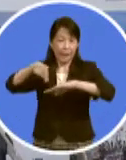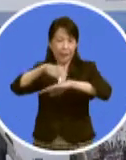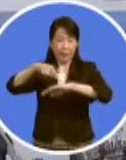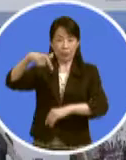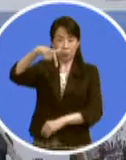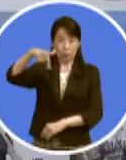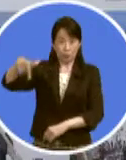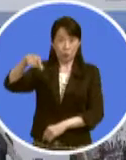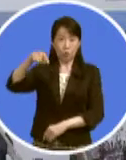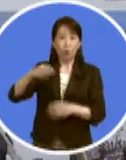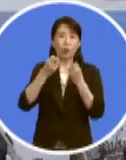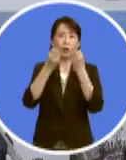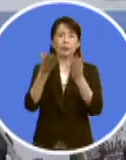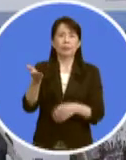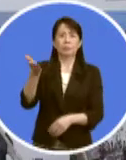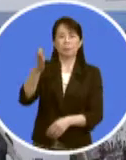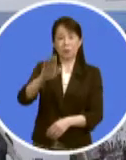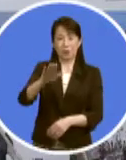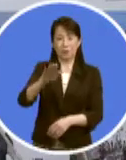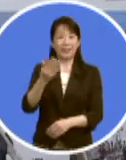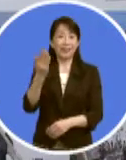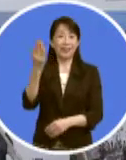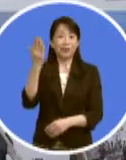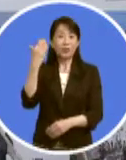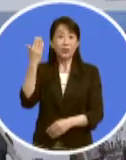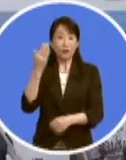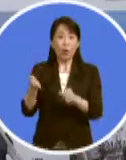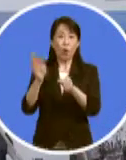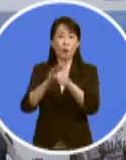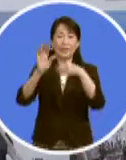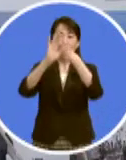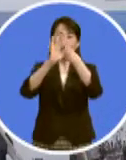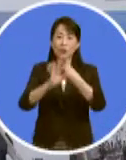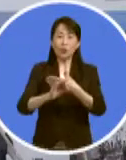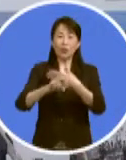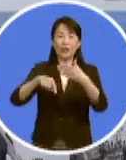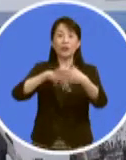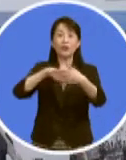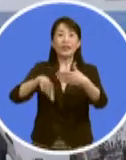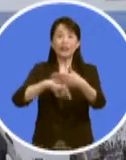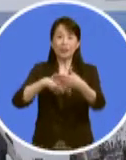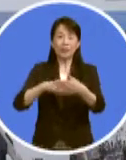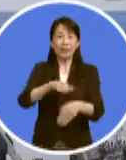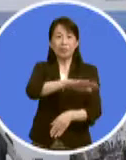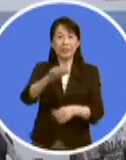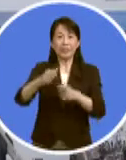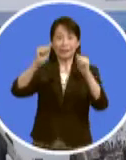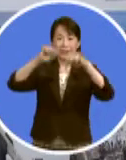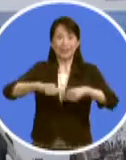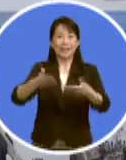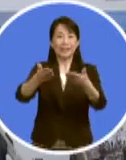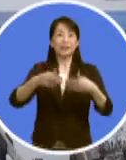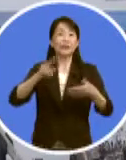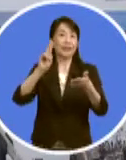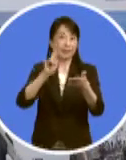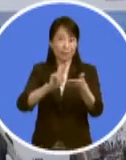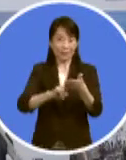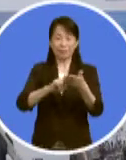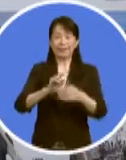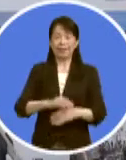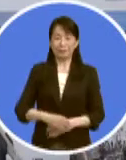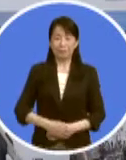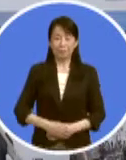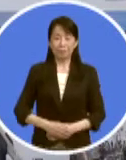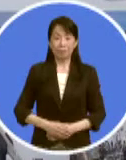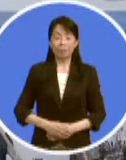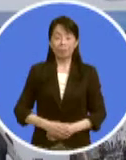部これはの作っていくということは先日の部西条例の中でへ決めさせて決めていただいているところ